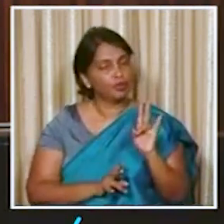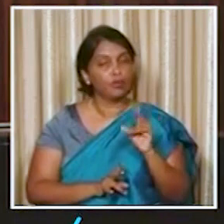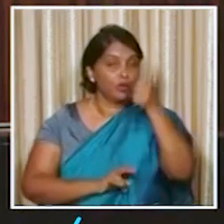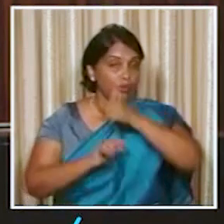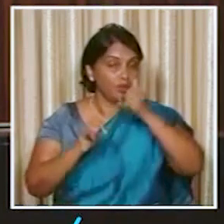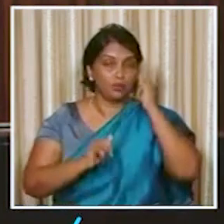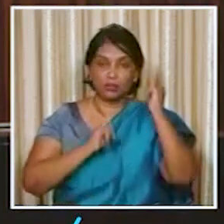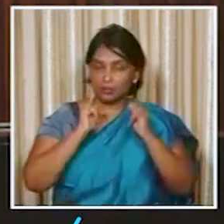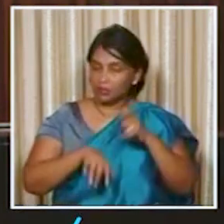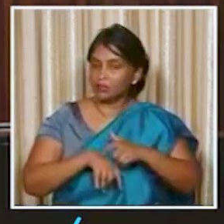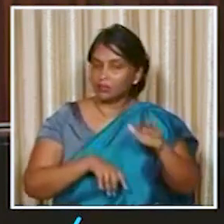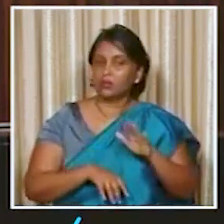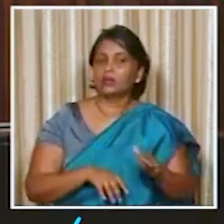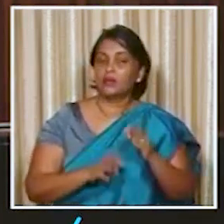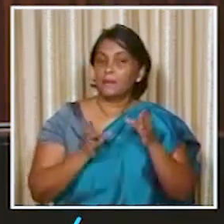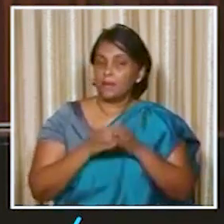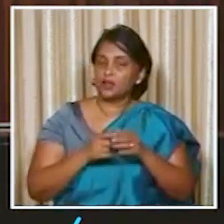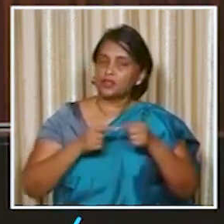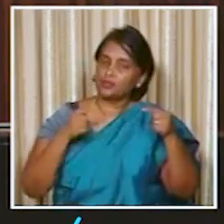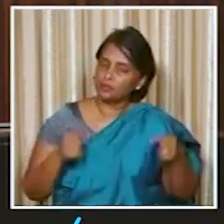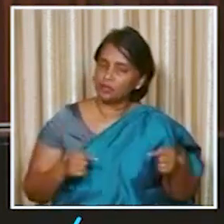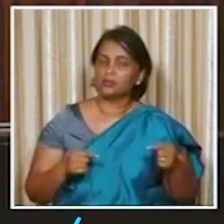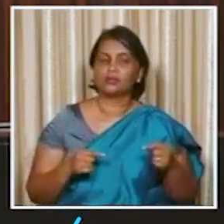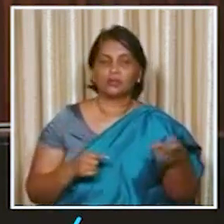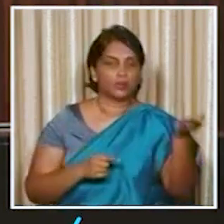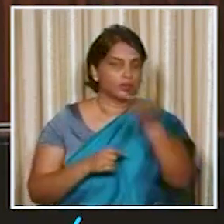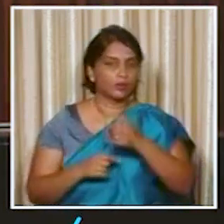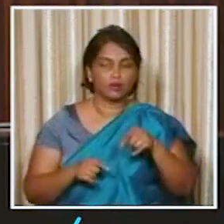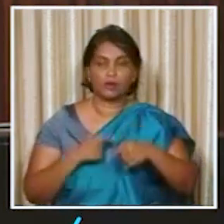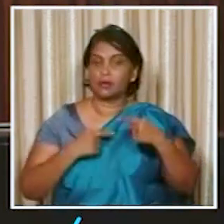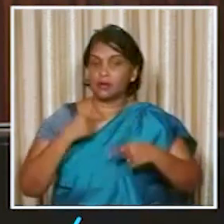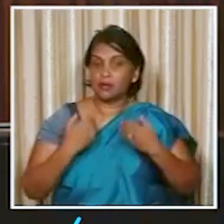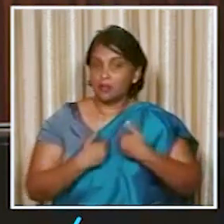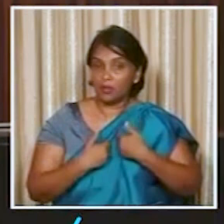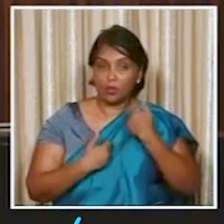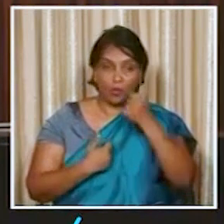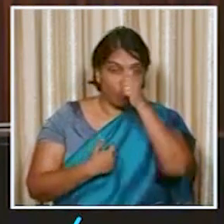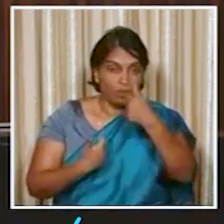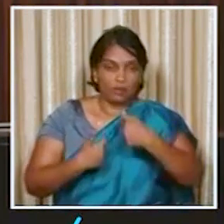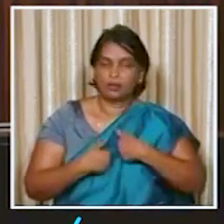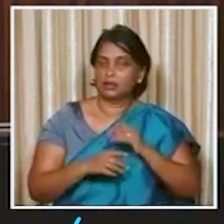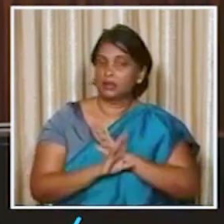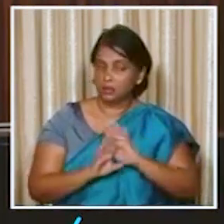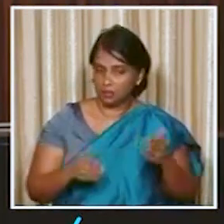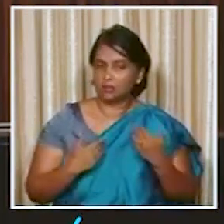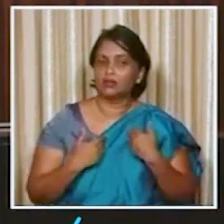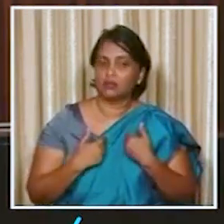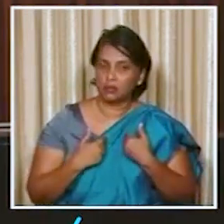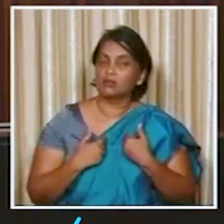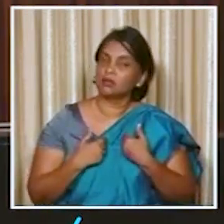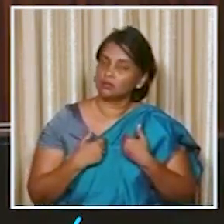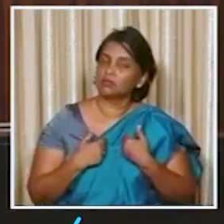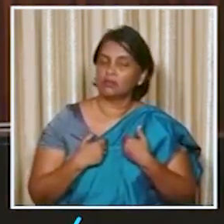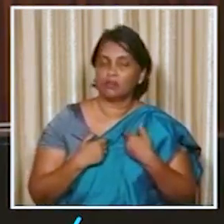සුරුණ්‍යයි චෝදනා කරන යුගයක පක්ෂ විපක්ෂ ඔබ කිසිවෙක් මේ විවාදයේදී මා වෙත එවැනි චෝදනාවක් එල්ල නොකිරීම